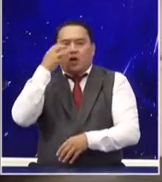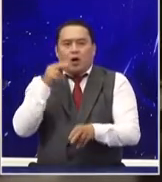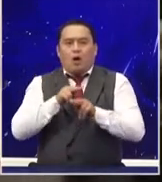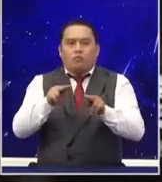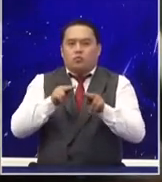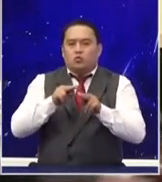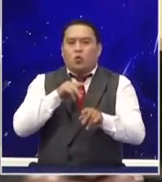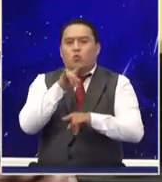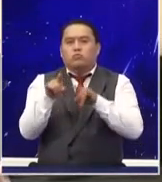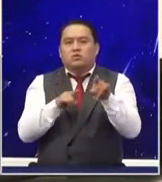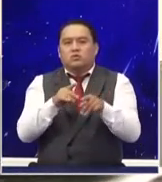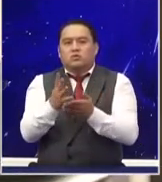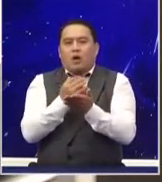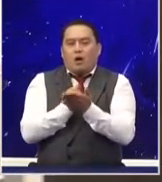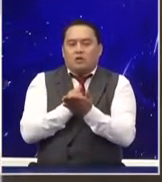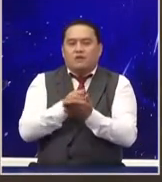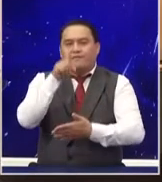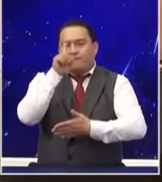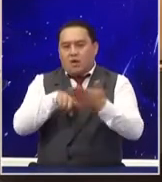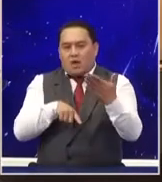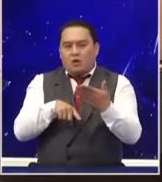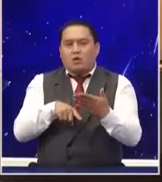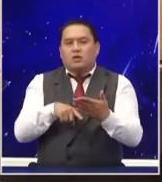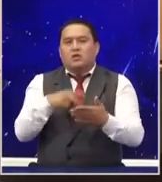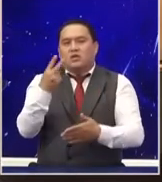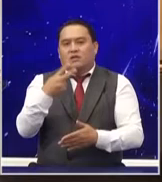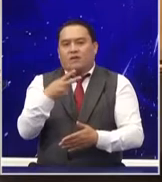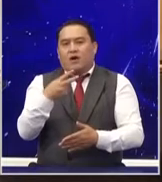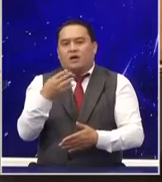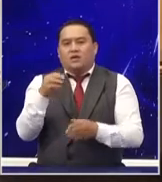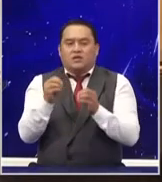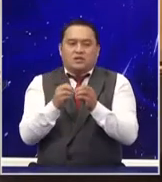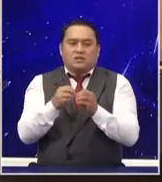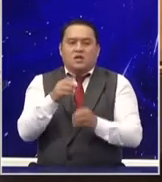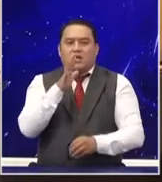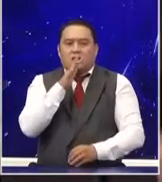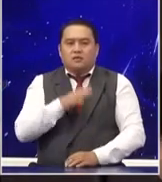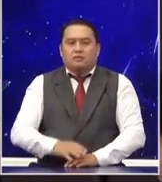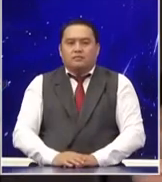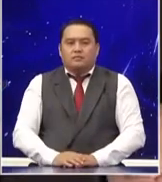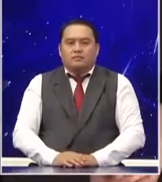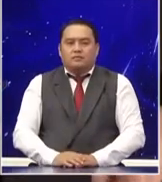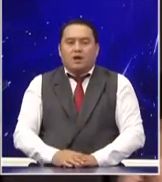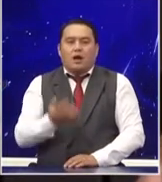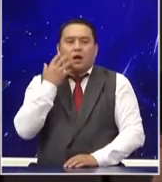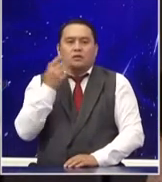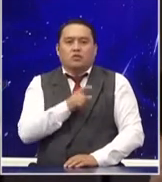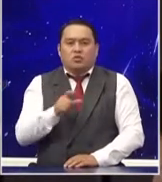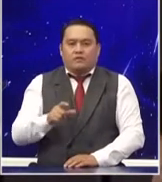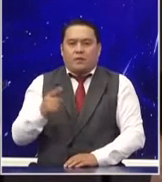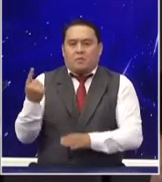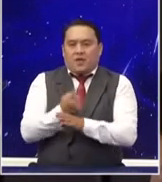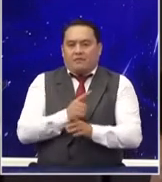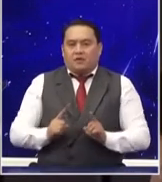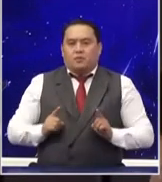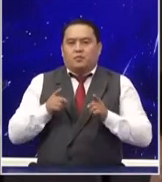обученные убеждать, смогли сохранить Саверу в своих рядах почти на 2,5 десятилетия. Когда человек первый раз приходит,